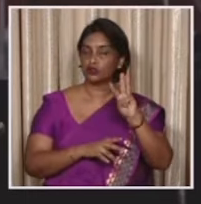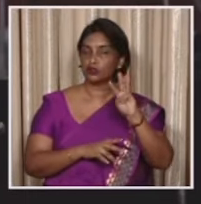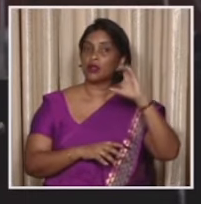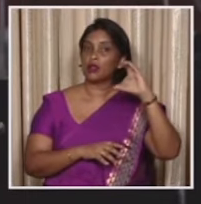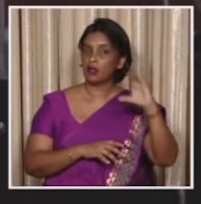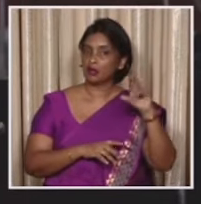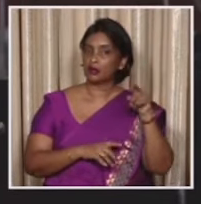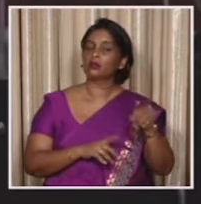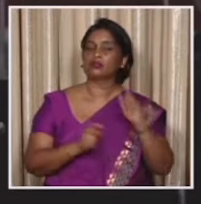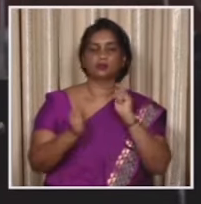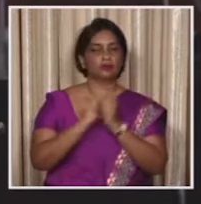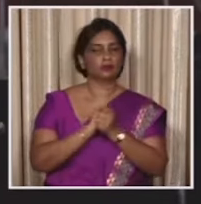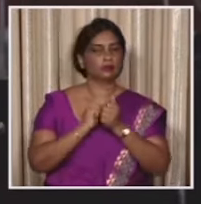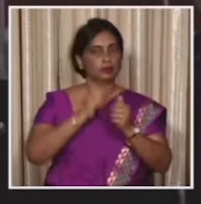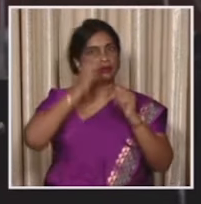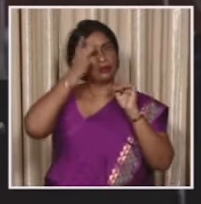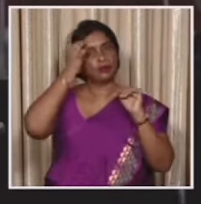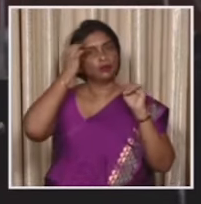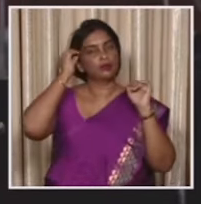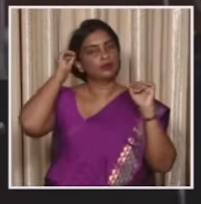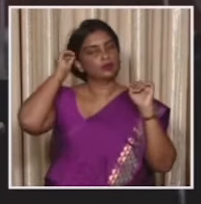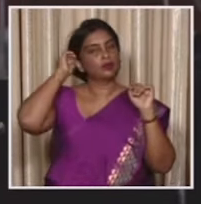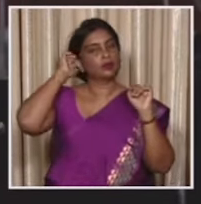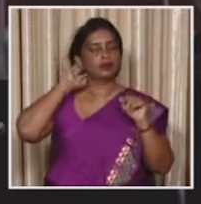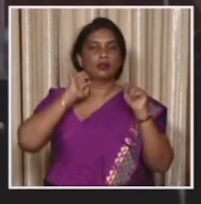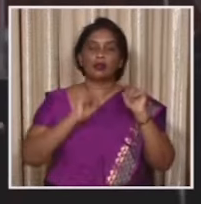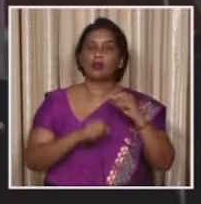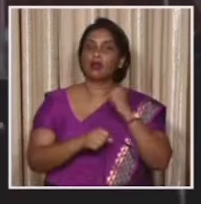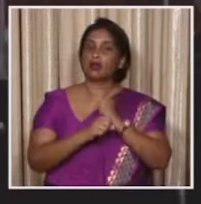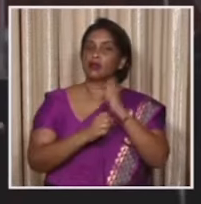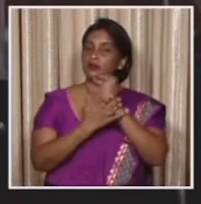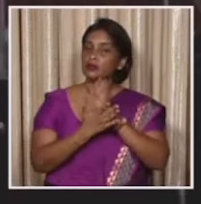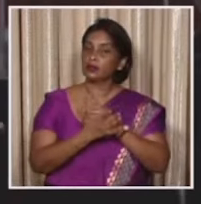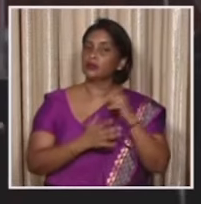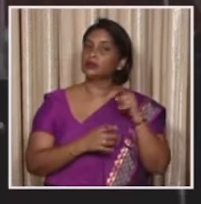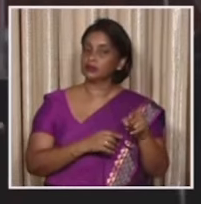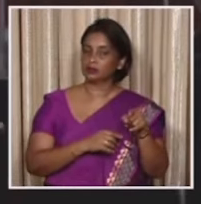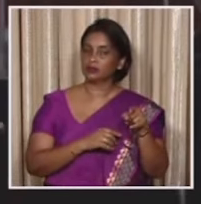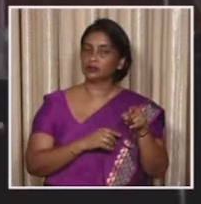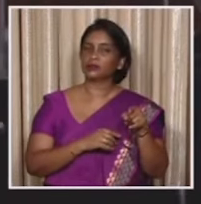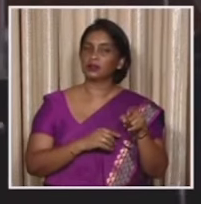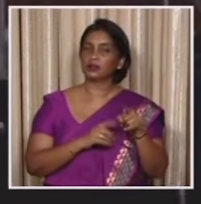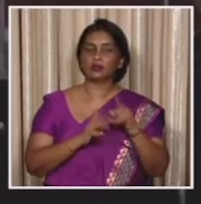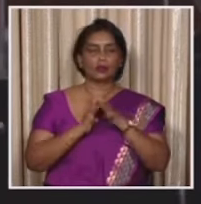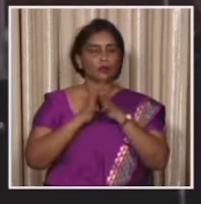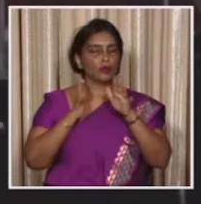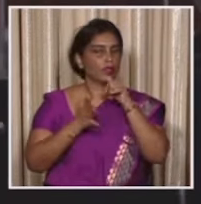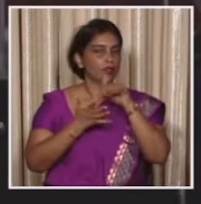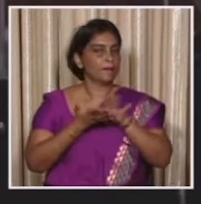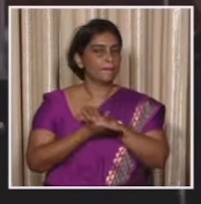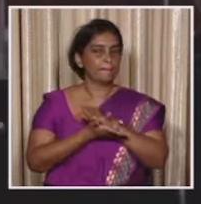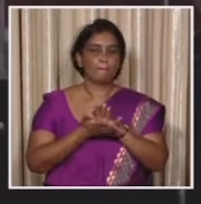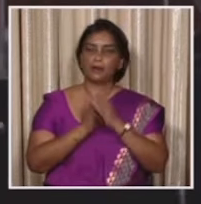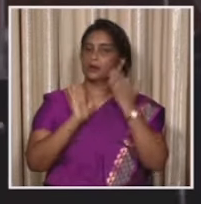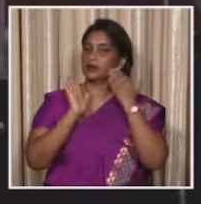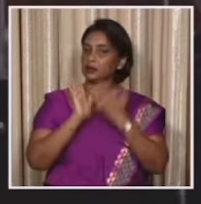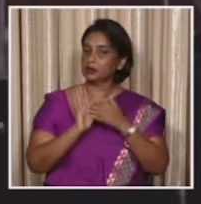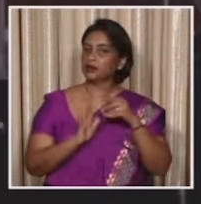ආවගන්තිය සංශෝධනය කරන්න. ආණ්ඩුක්‍රම ව්‍යවස්ථාවේ ඉතා පැහැදිලිව සඳහන්